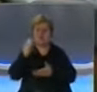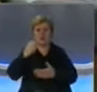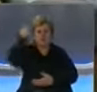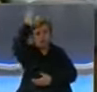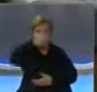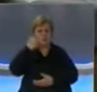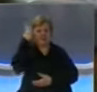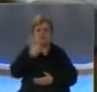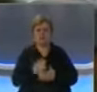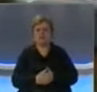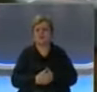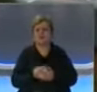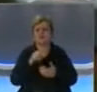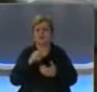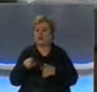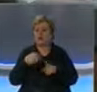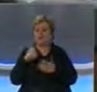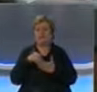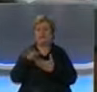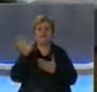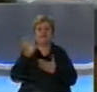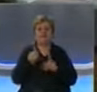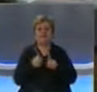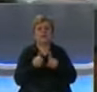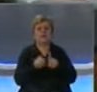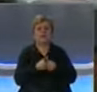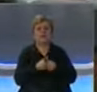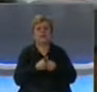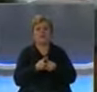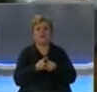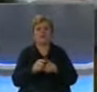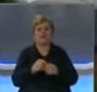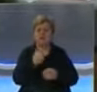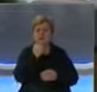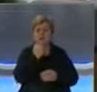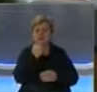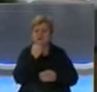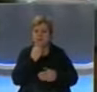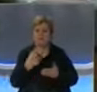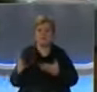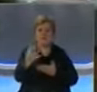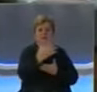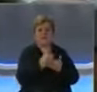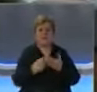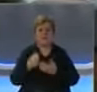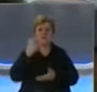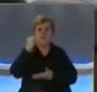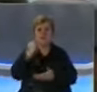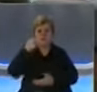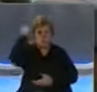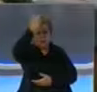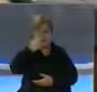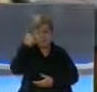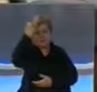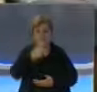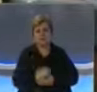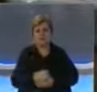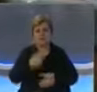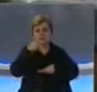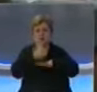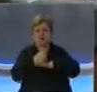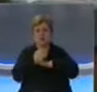Kosovës, duke përjashtuar këtu të hyrat nga proceset e privatizimit, të hyrat e njëhershme për buxhetin e Kosovës dhe të hyrat vetanake të nivelit qendror